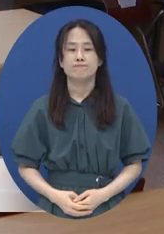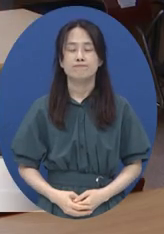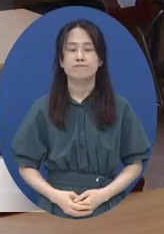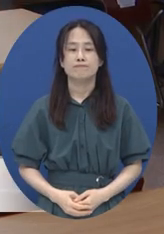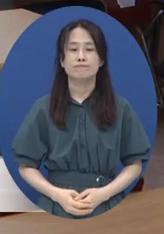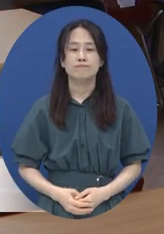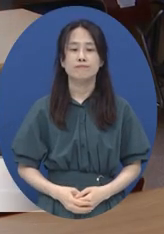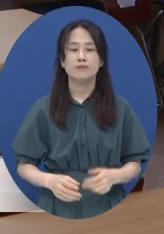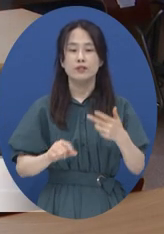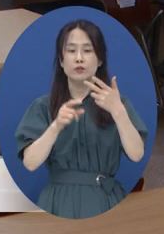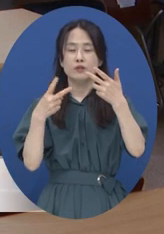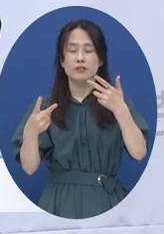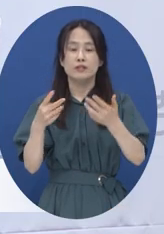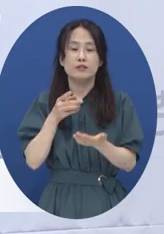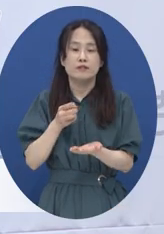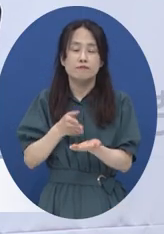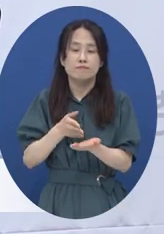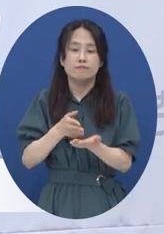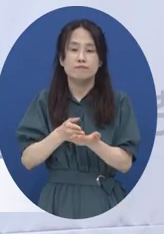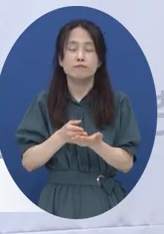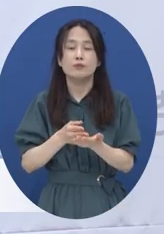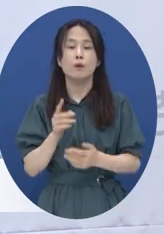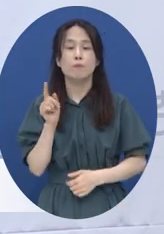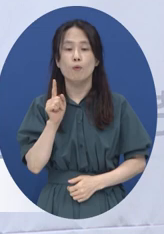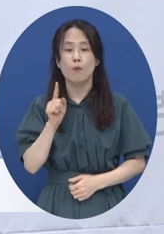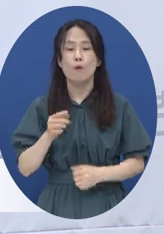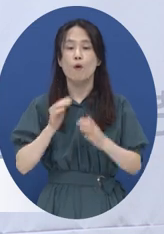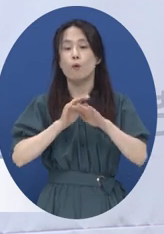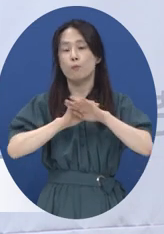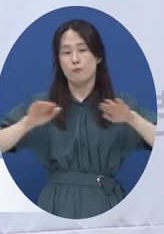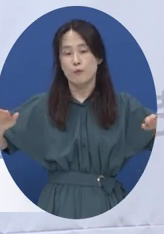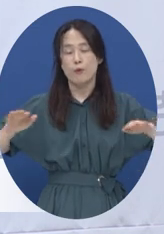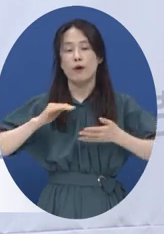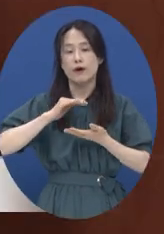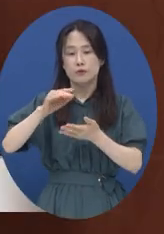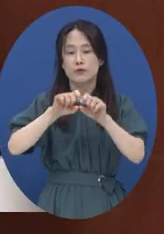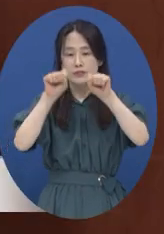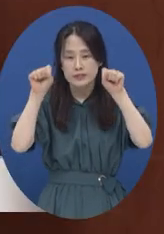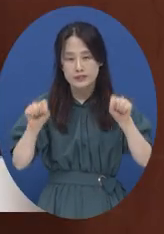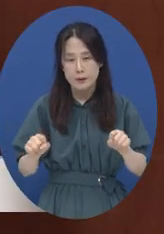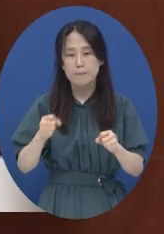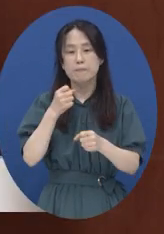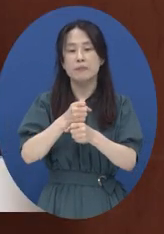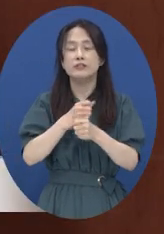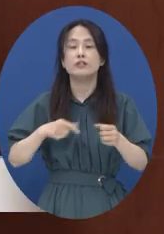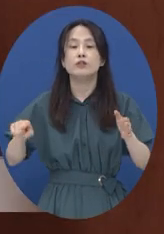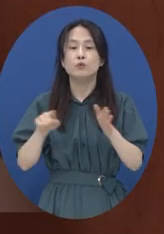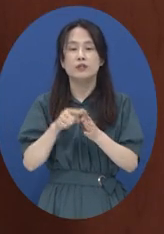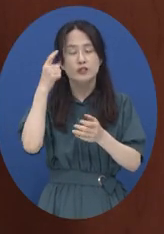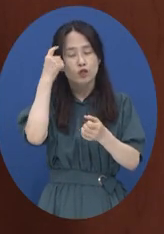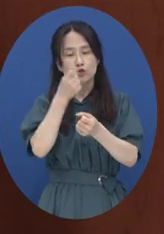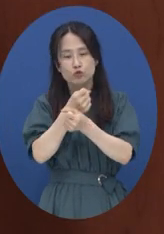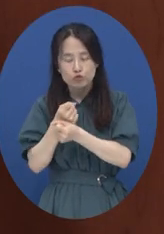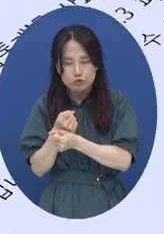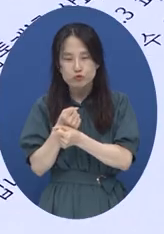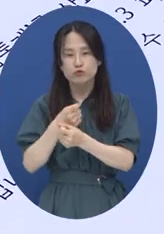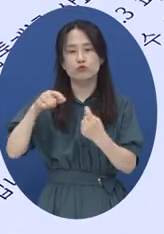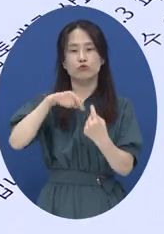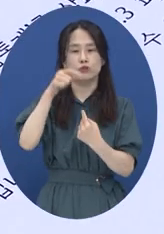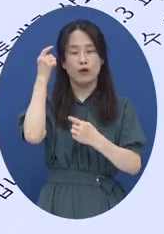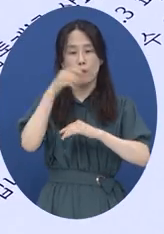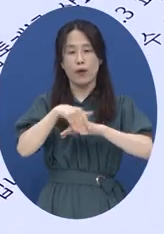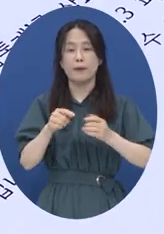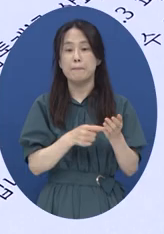경기도가 지난 2일 기자회견을 열고 건전한 공정조달 환경을 조성하기 위한 공정한 조달 시스템 자체 개발 운영